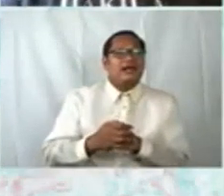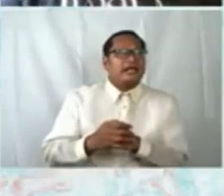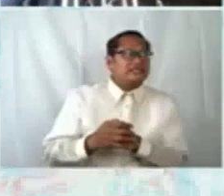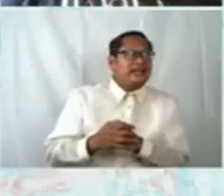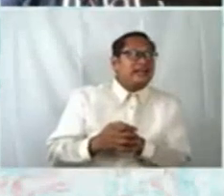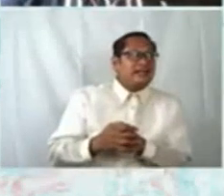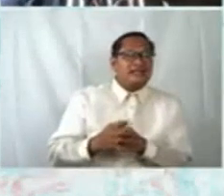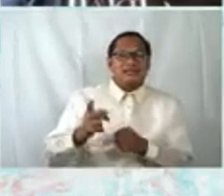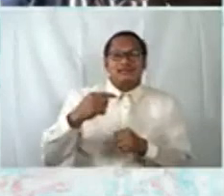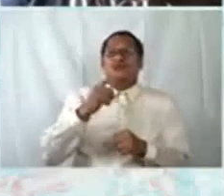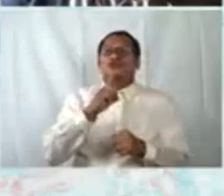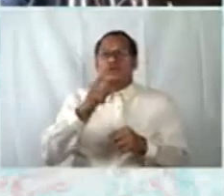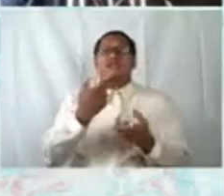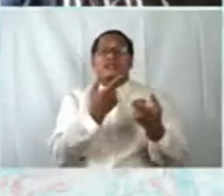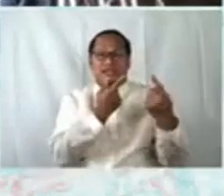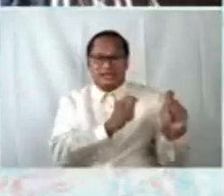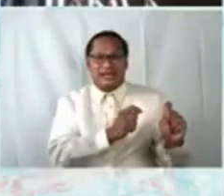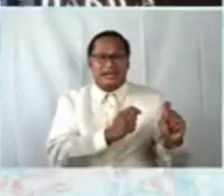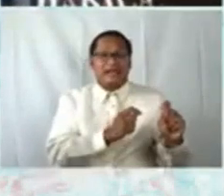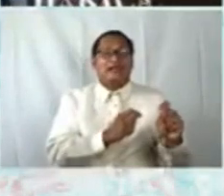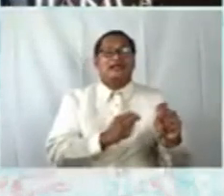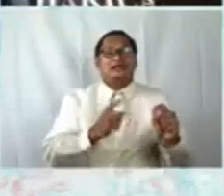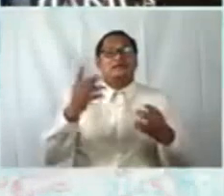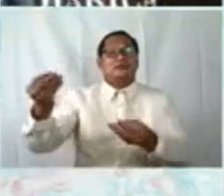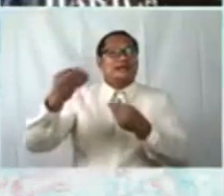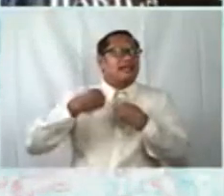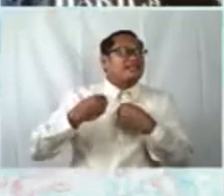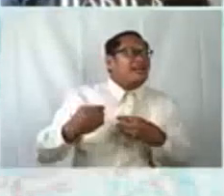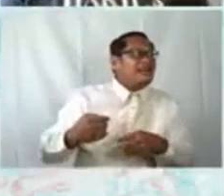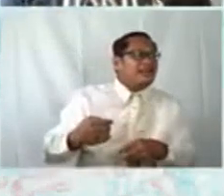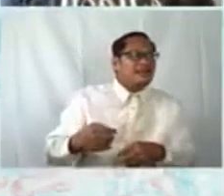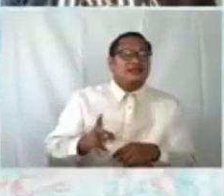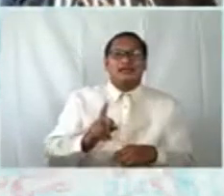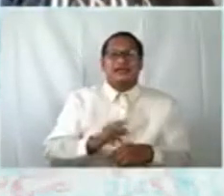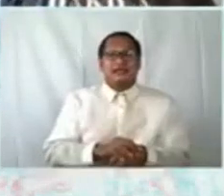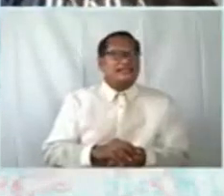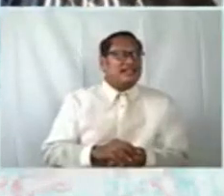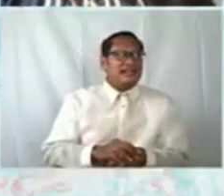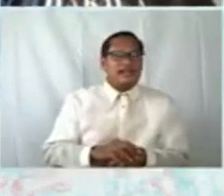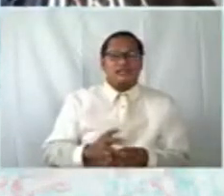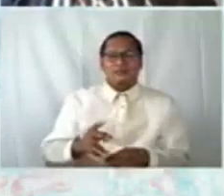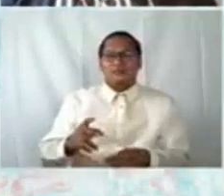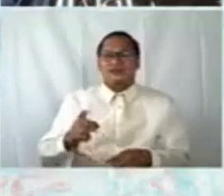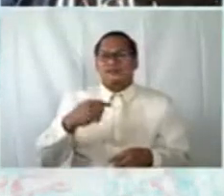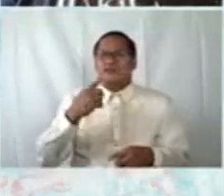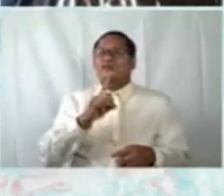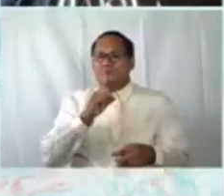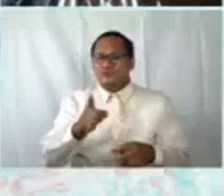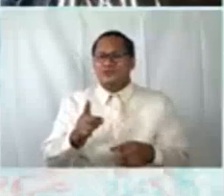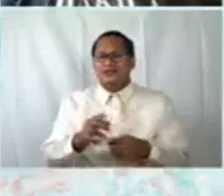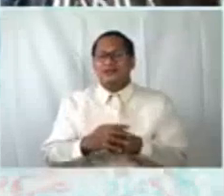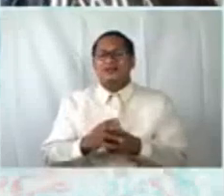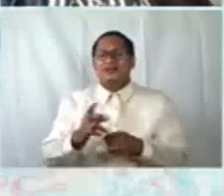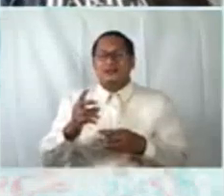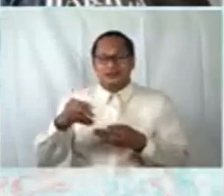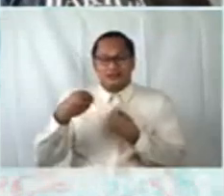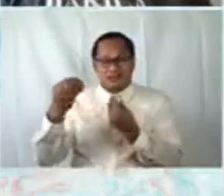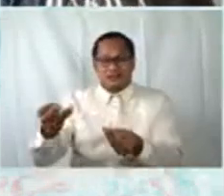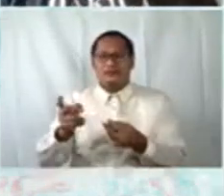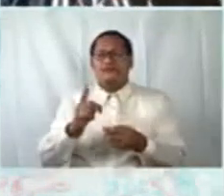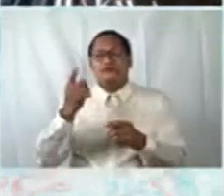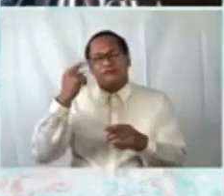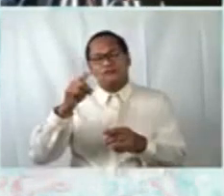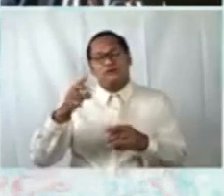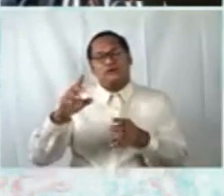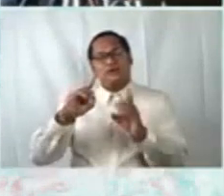tiwala na ibinibigay sa akin. Ito na po ang ikawalong webinar na ibinigay ko para sa Department of Education